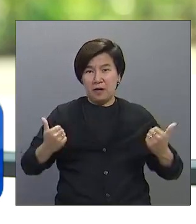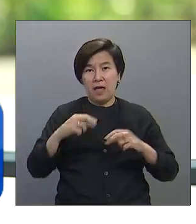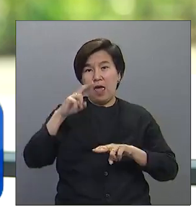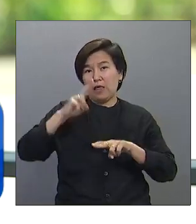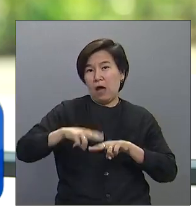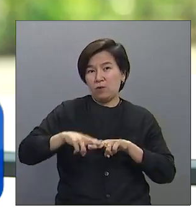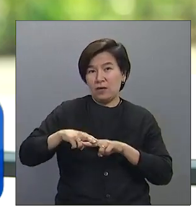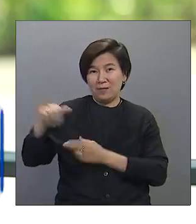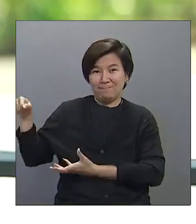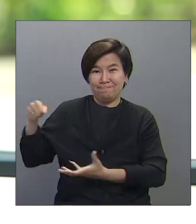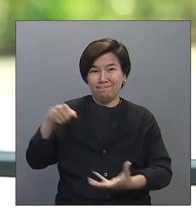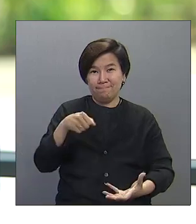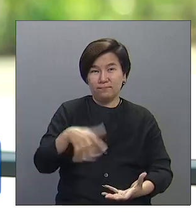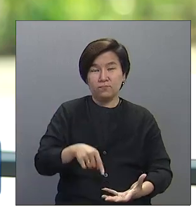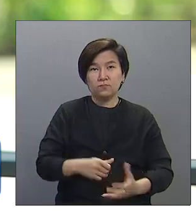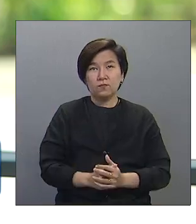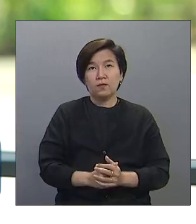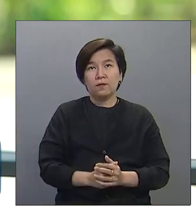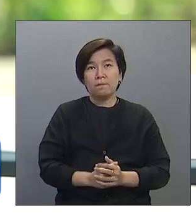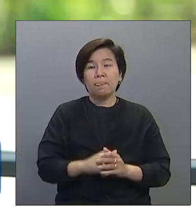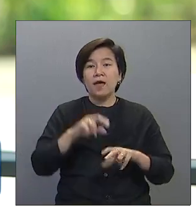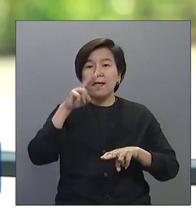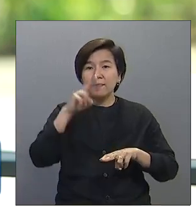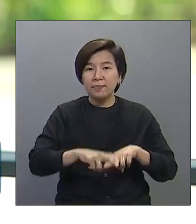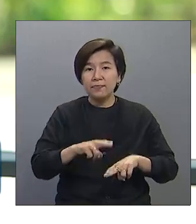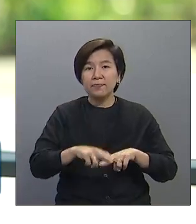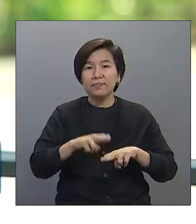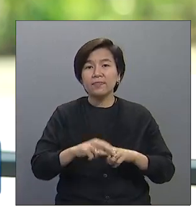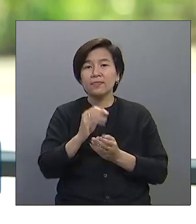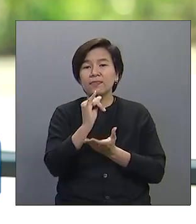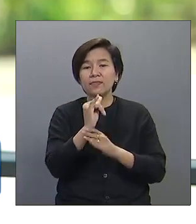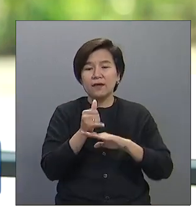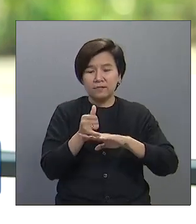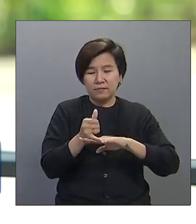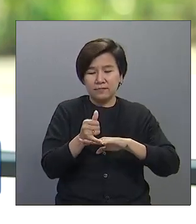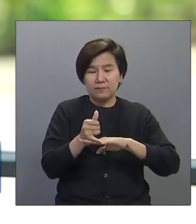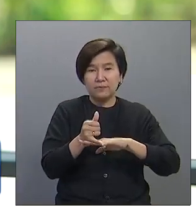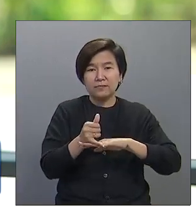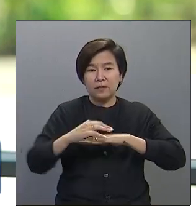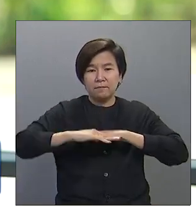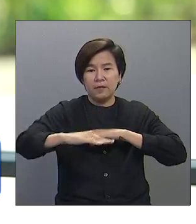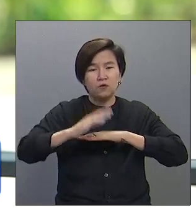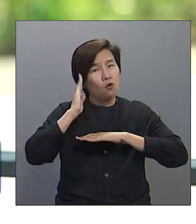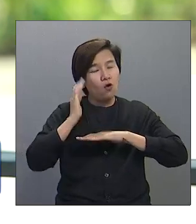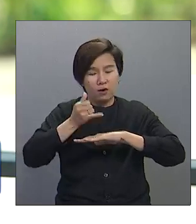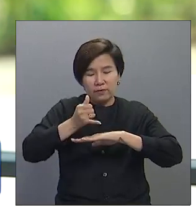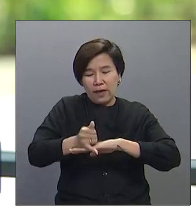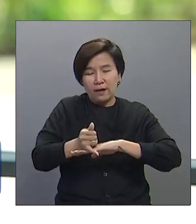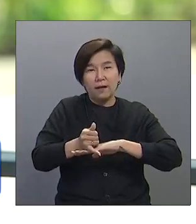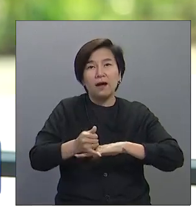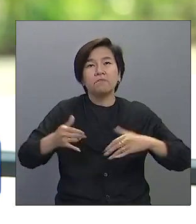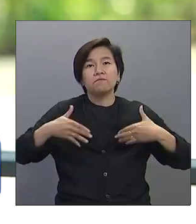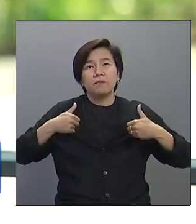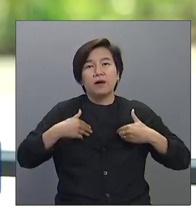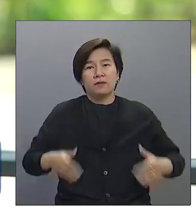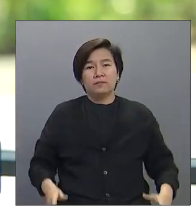ตัวนะคะหรือใครสามารถนอนนั่งที่ปลายเตียงก็ได้นะคะในก่อนนอนเราจะฝึกท่ายืดเหยียดกันนะคะทุกคนนั่งสบายๆ